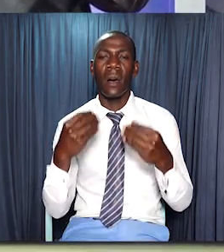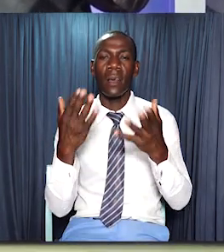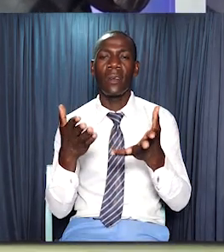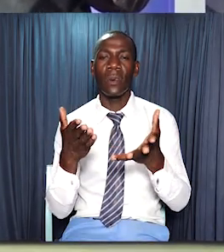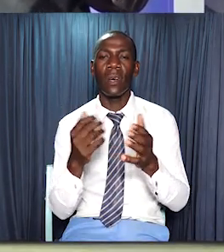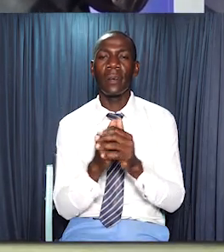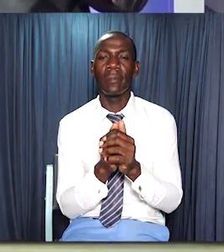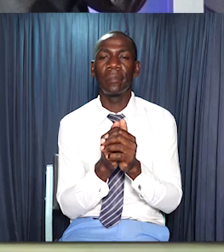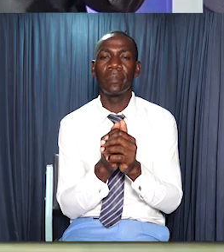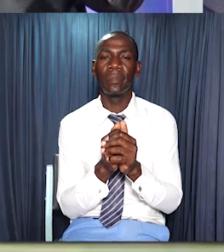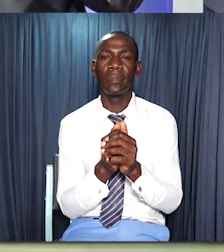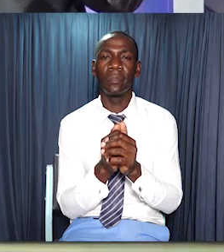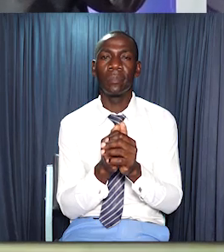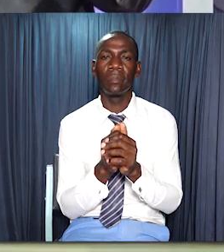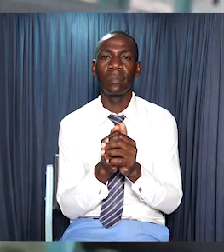Hallelujah.